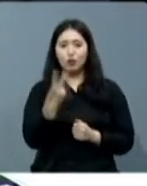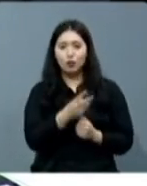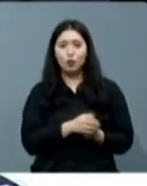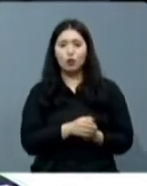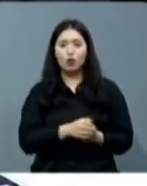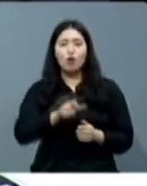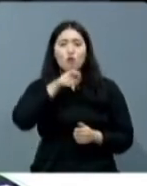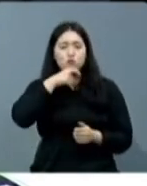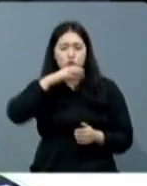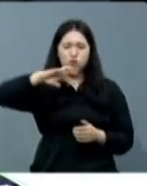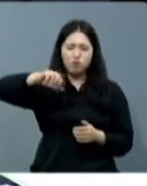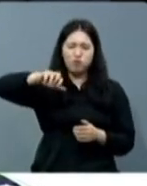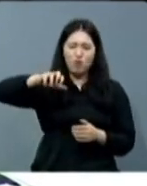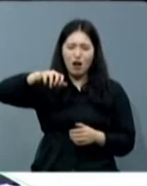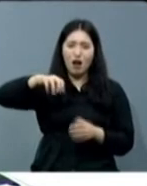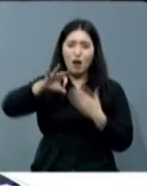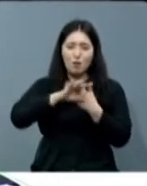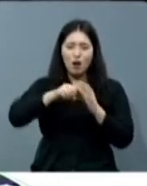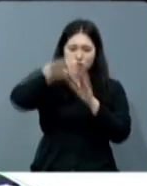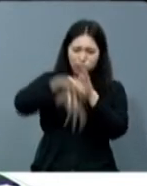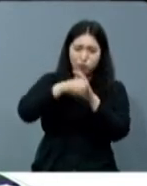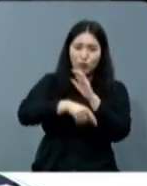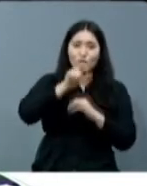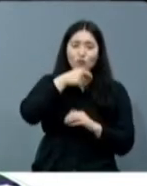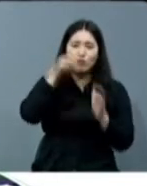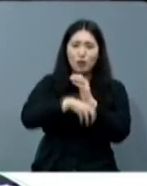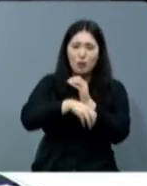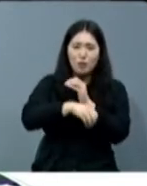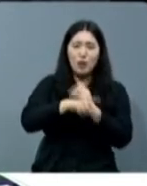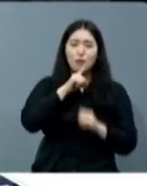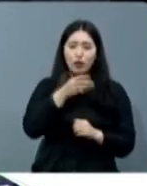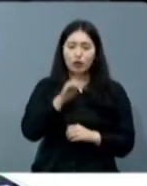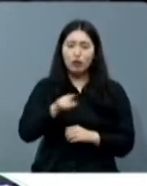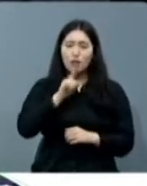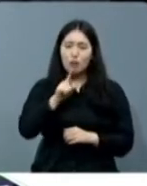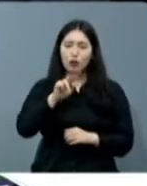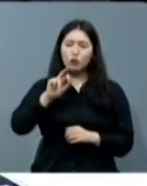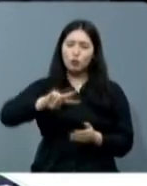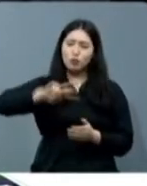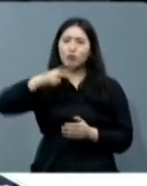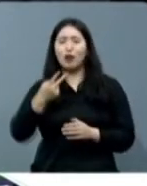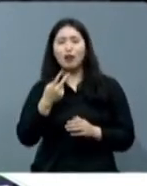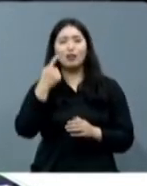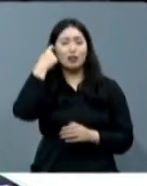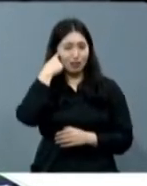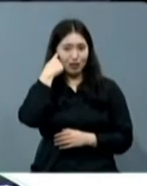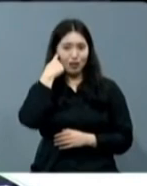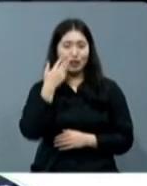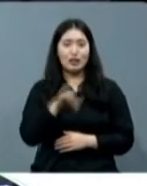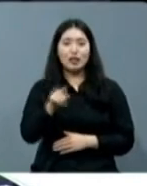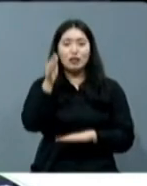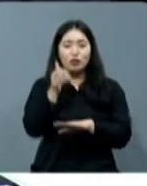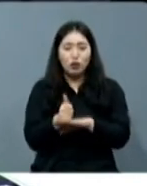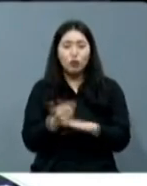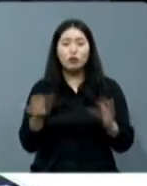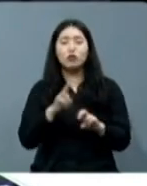수도꼭지를 많이 틀면 물이 나온다. 예, 물이 공급된다. 이런 앞뒤가 바뀐 거거든요. 그런데 그런 결과로 이제 일자리가